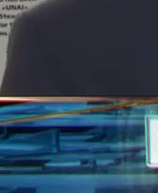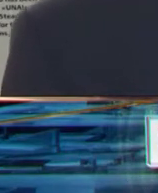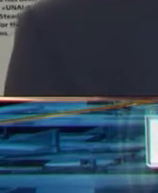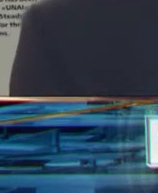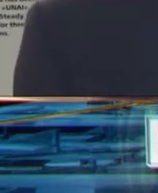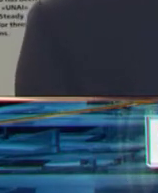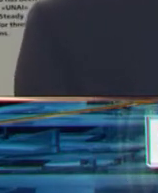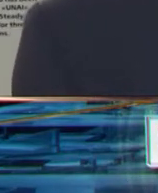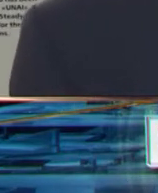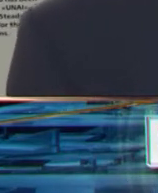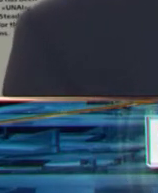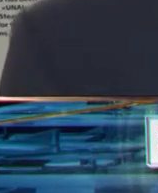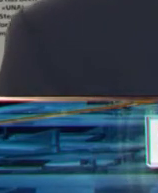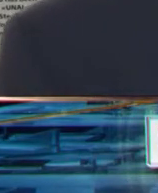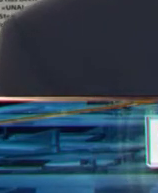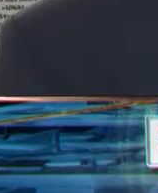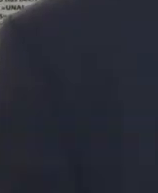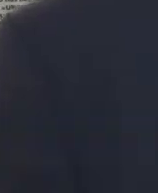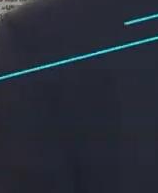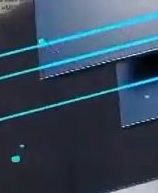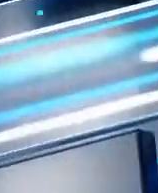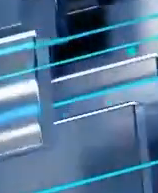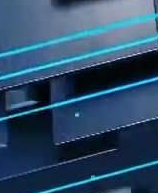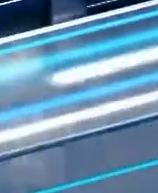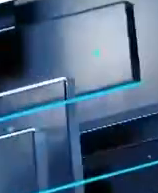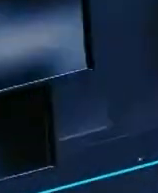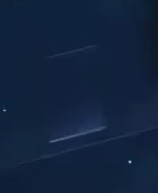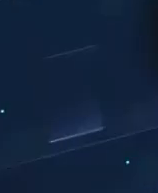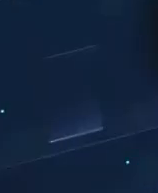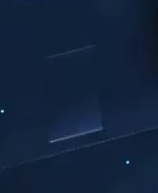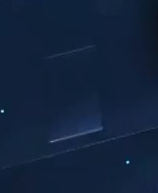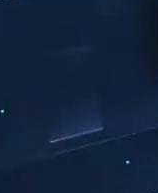еңбектерін аудару, өздерінің тілінде аудару.